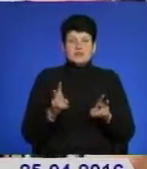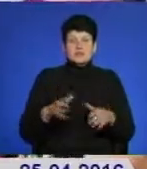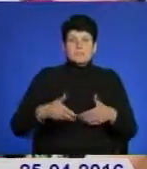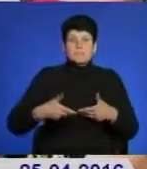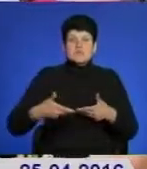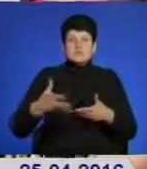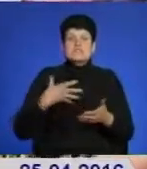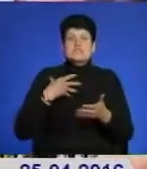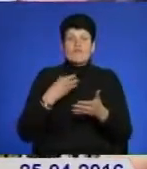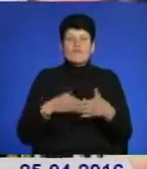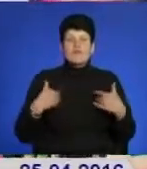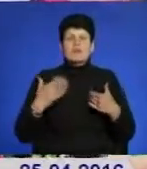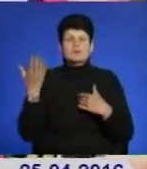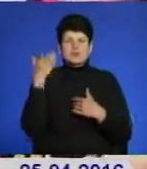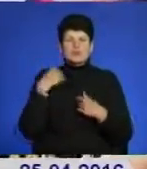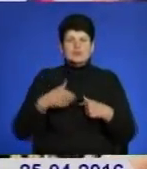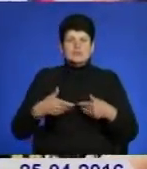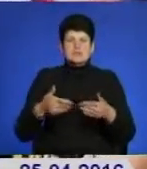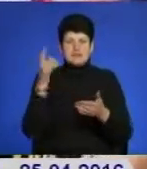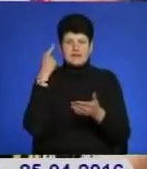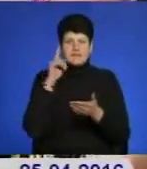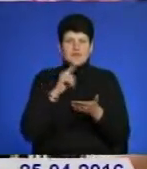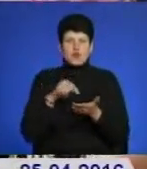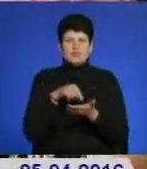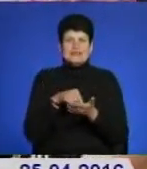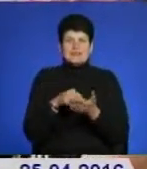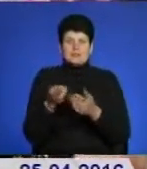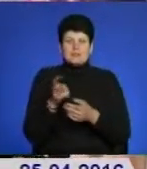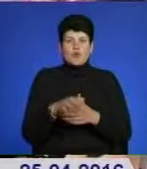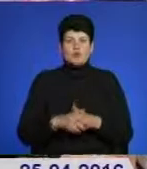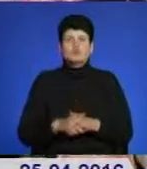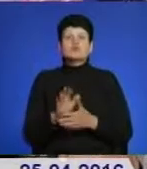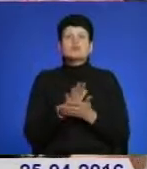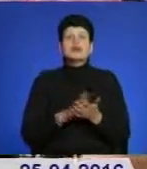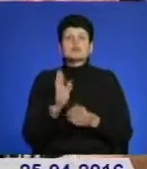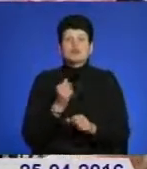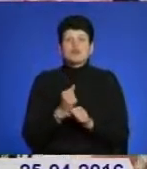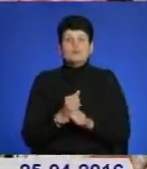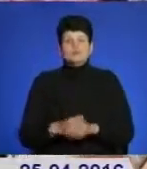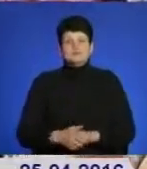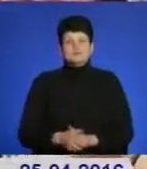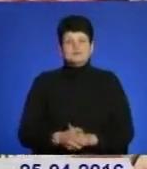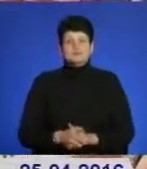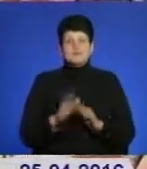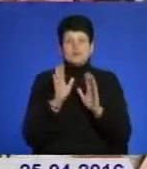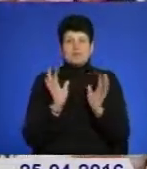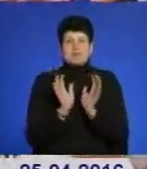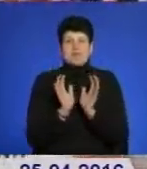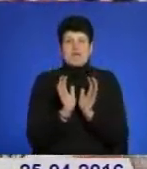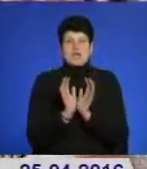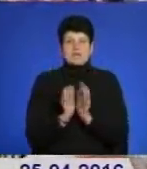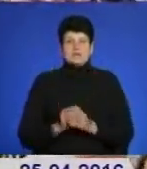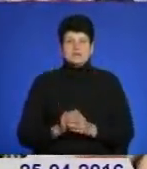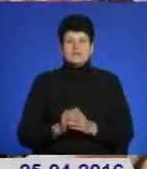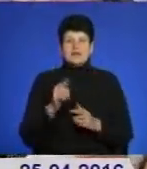віття, так як йому стелили в Єрусалимі, коли він входив. Що надалі будете робити з вербою? Будемо його зберігати.